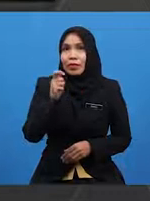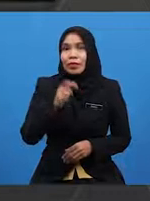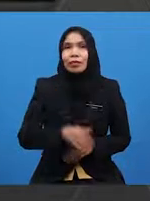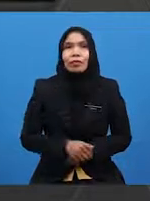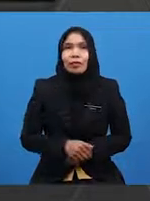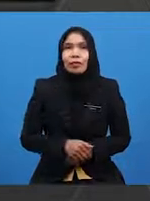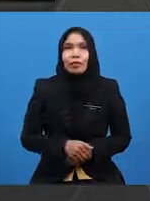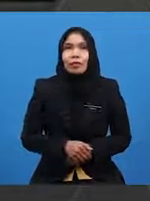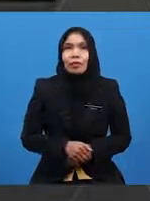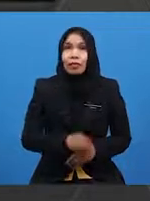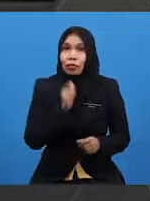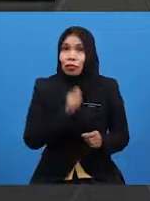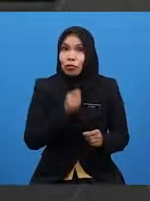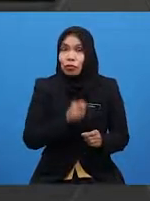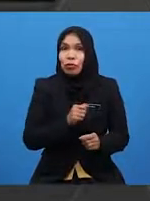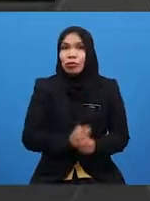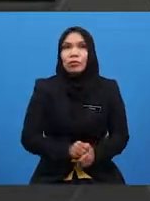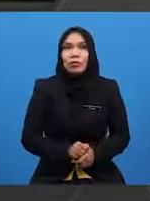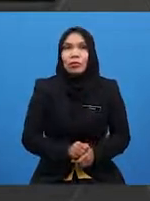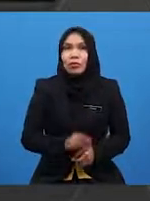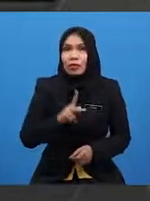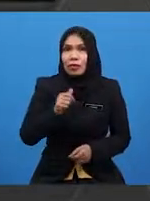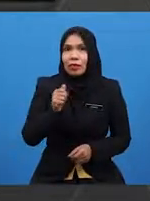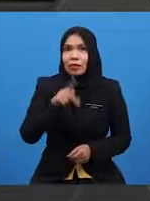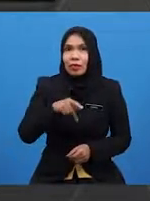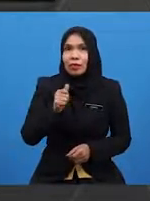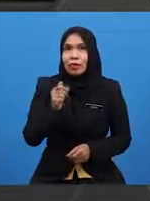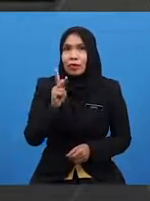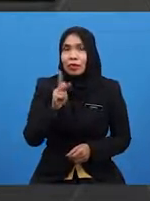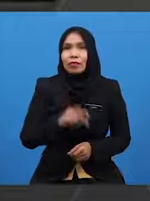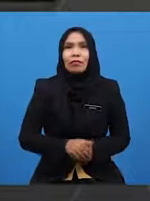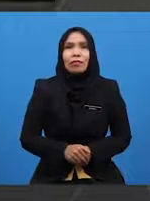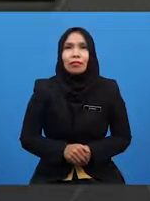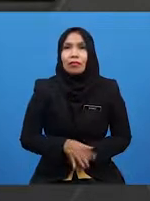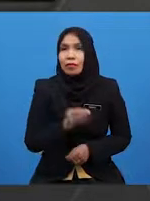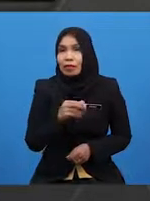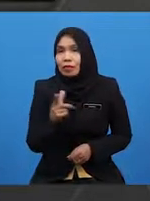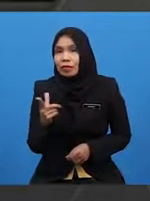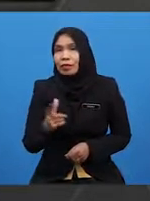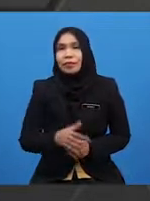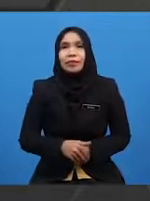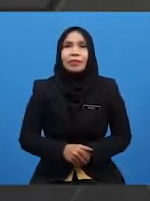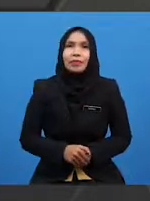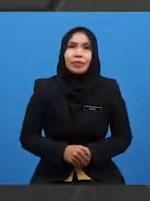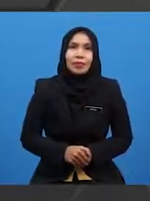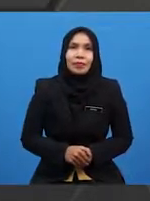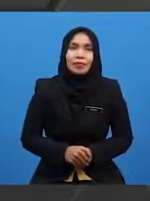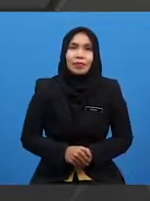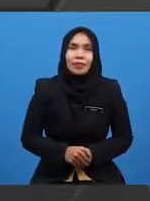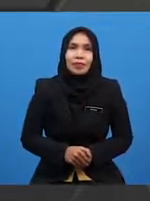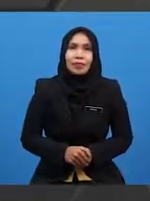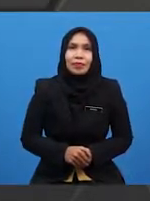kapak, gergaji, alat pengukir, pengikis dan lain-lain.